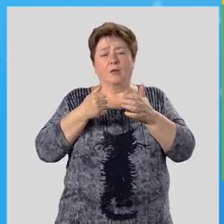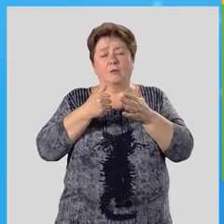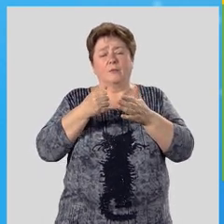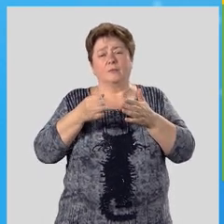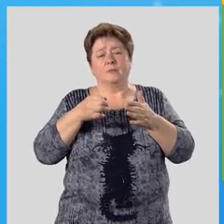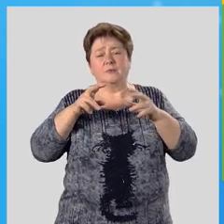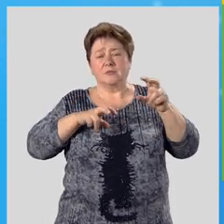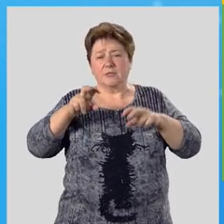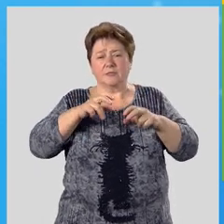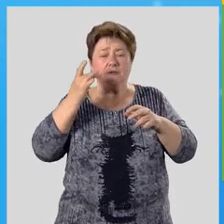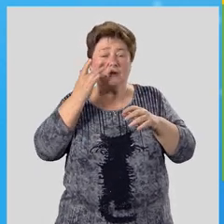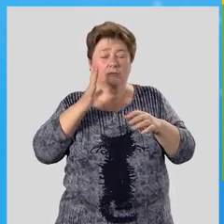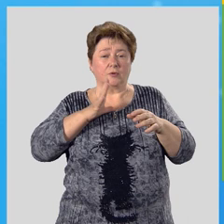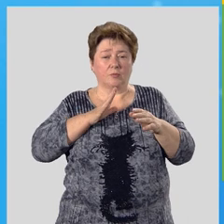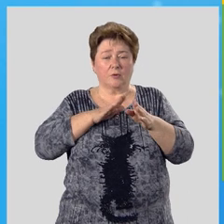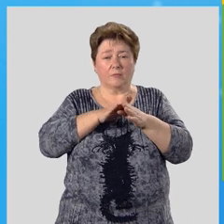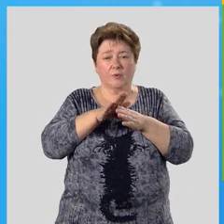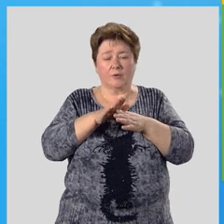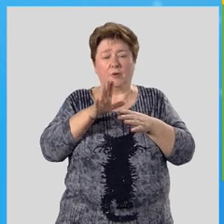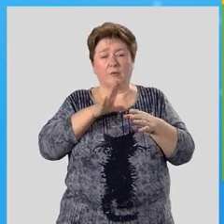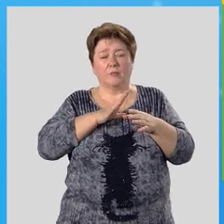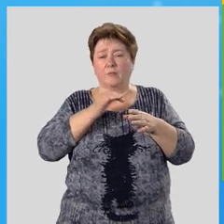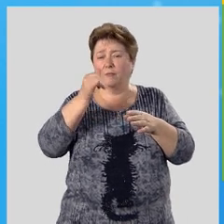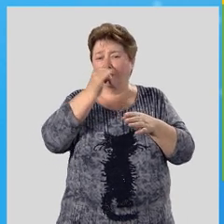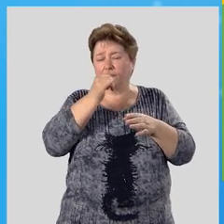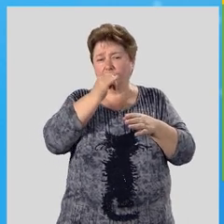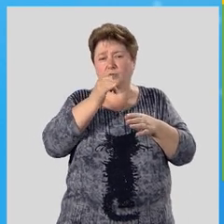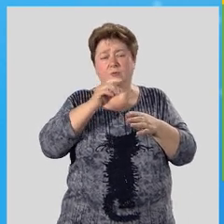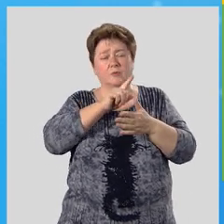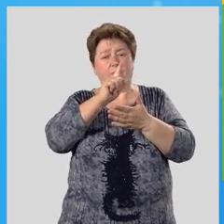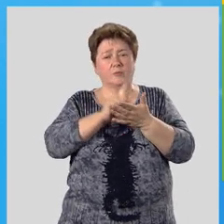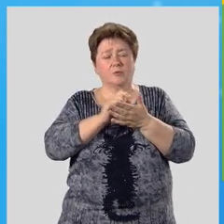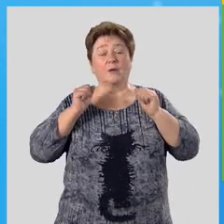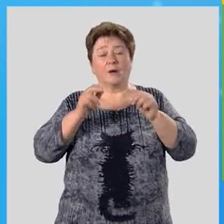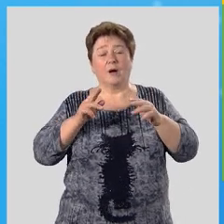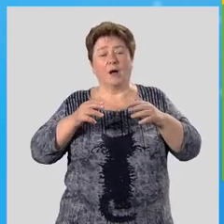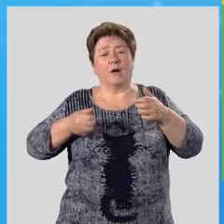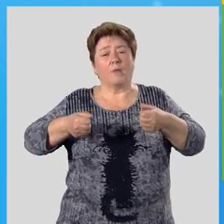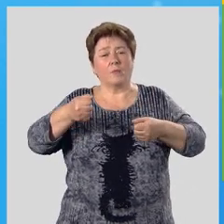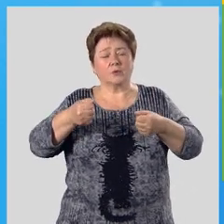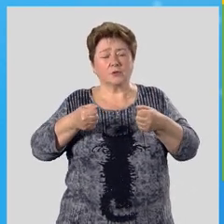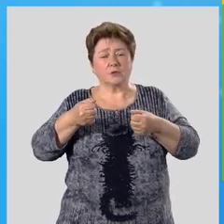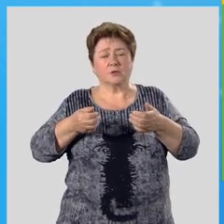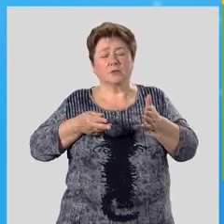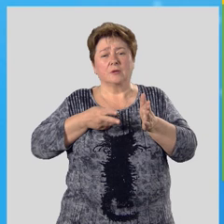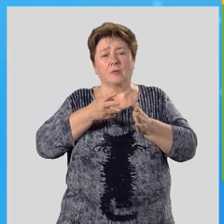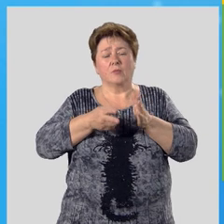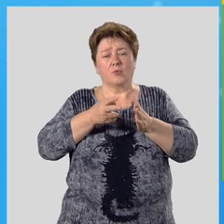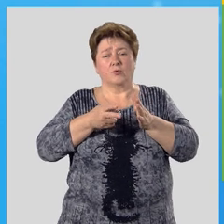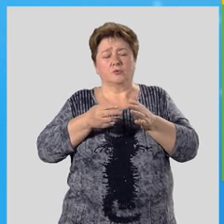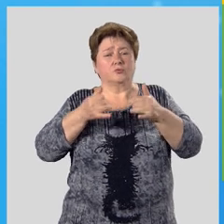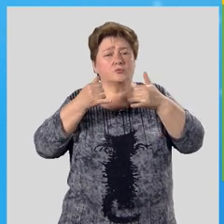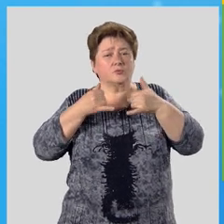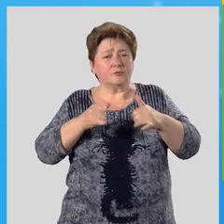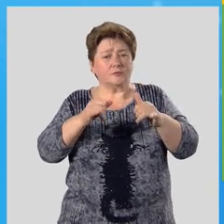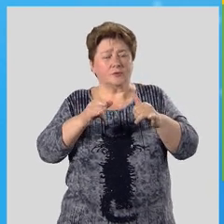которое велось по этому делу, стоял неразрешимый вопрос. Как машинист, кстати,